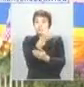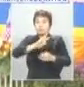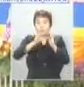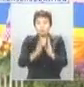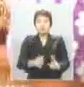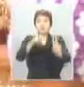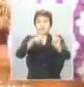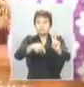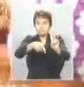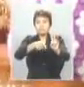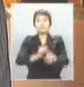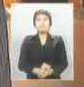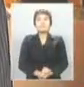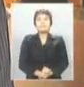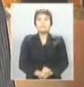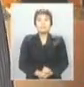คน